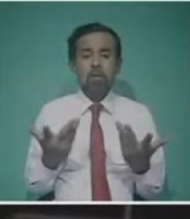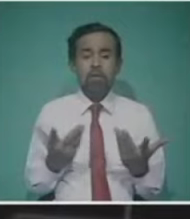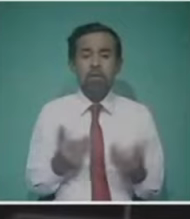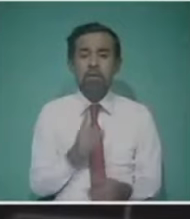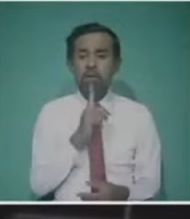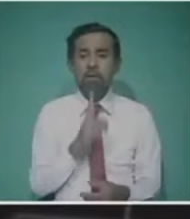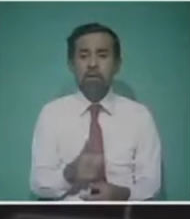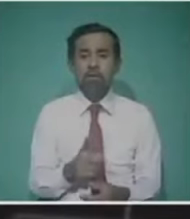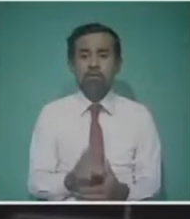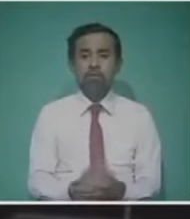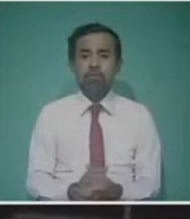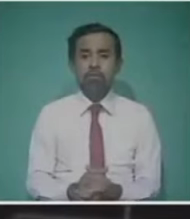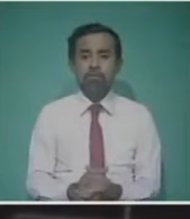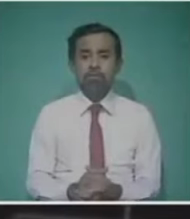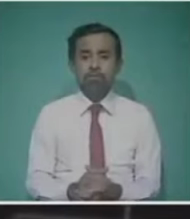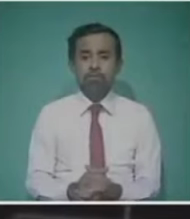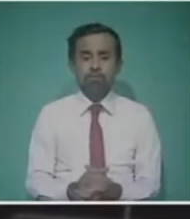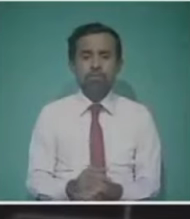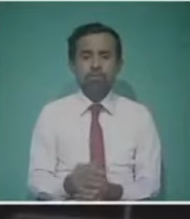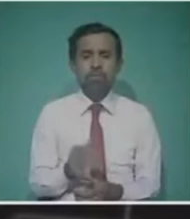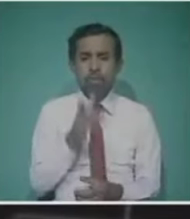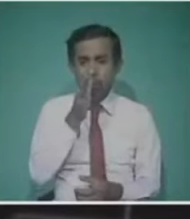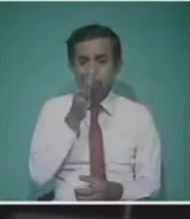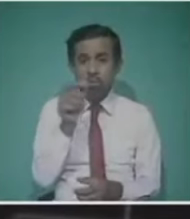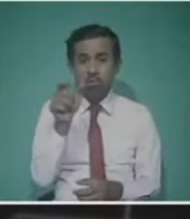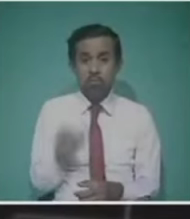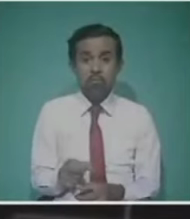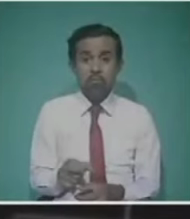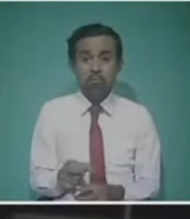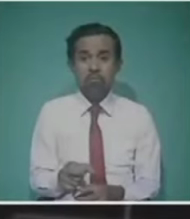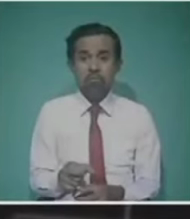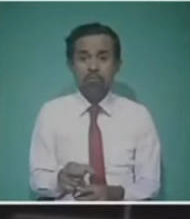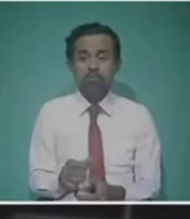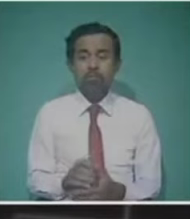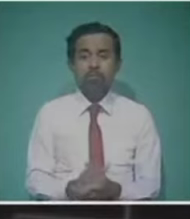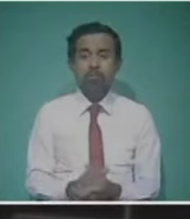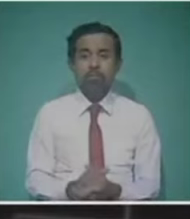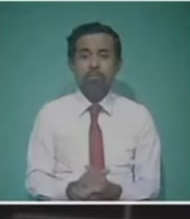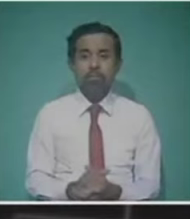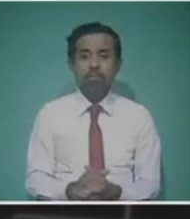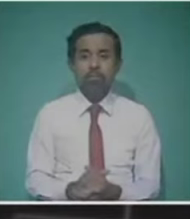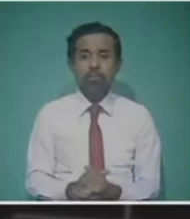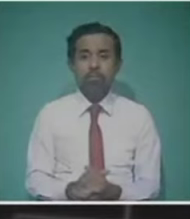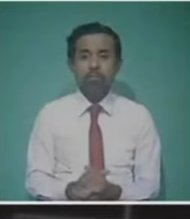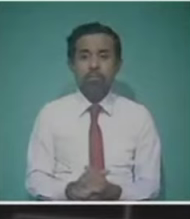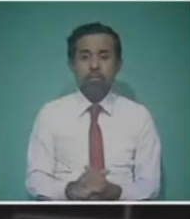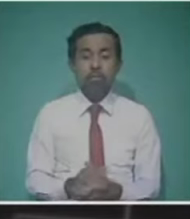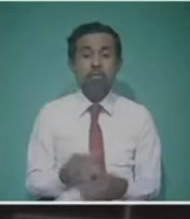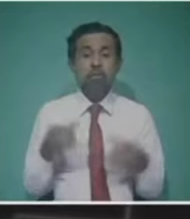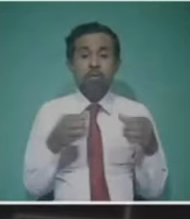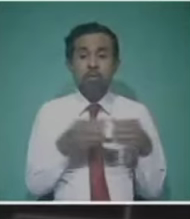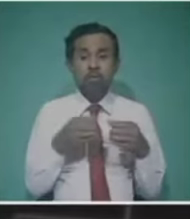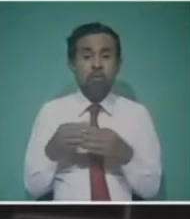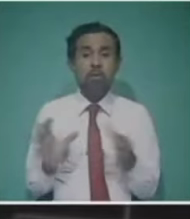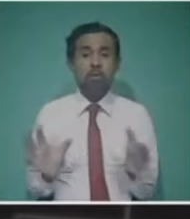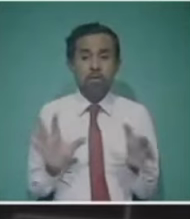இந்த மோசடிக்காரர்கள் அதிலும் குறிப்பாக இந்த நிறுவனத்துக்கு பொறுப்பாக இருக்கிற